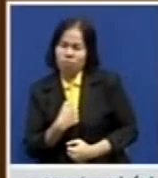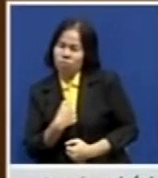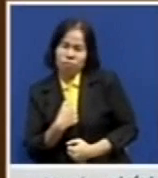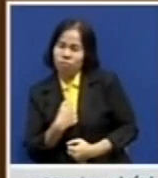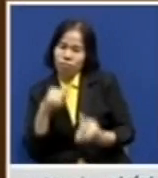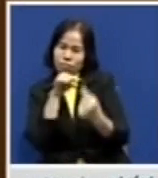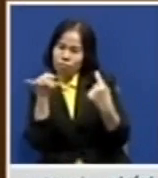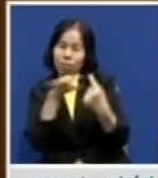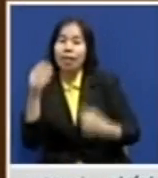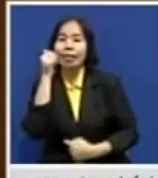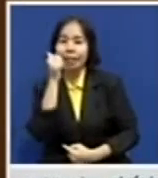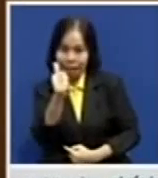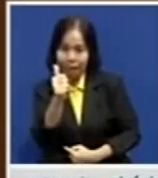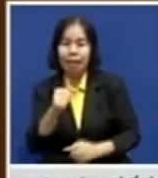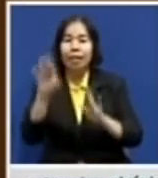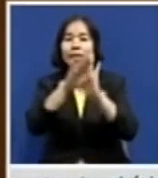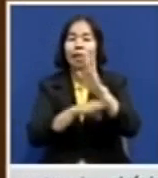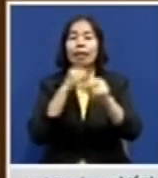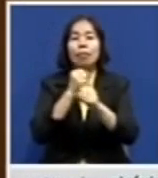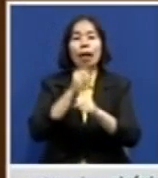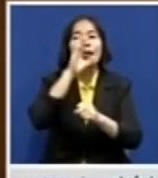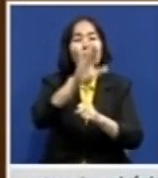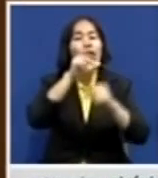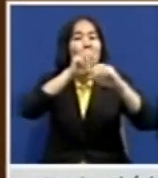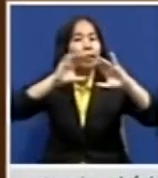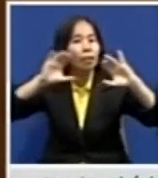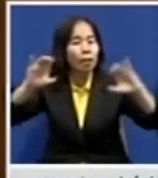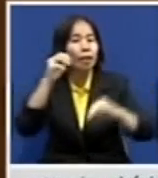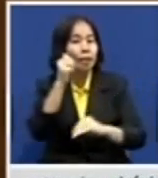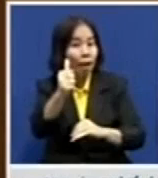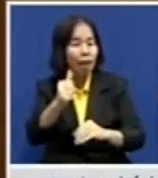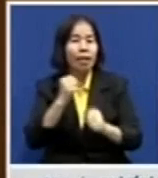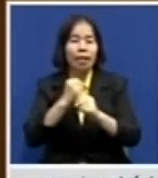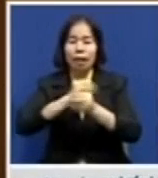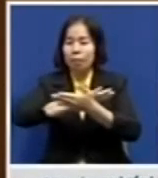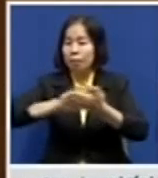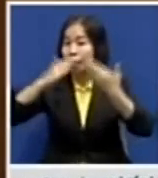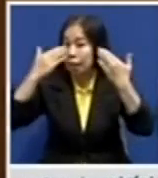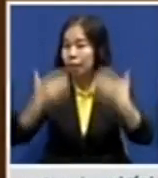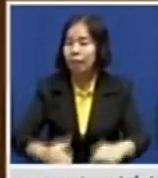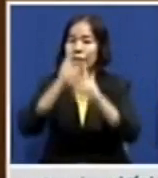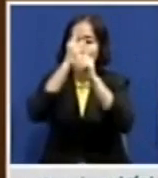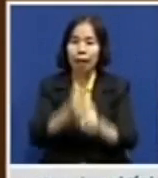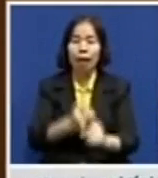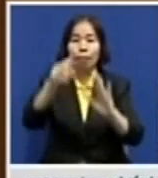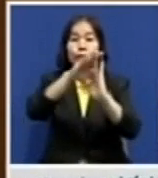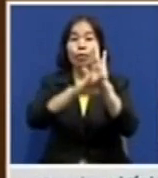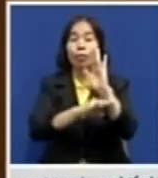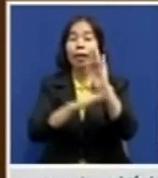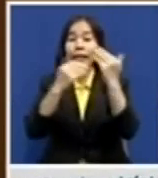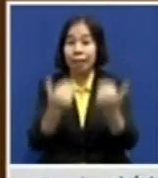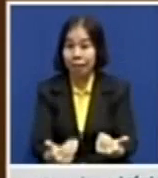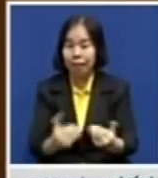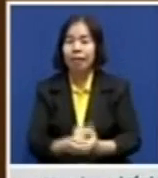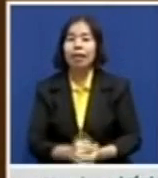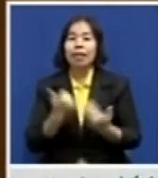มของนโยบายและความสามารถที่จะบริหารจัดการแผ่นดินให้สำเร็จผลตามนโยบายในการนี้สมาชิ